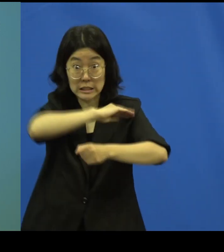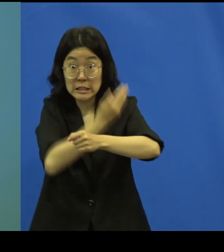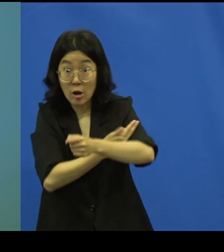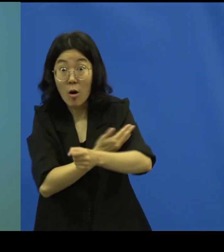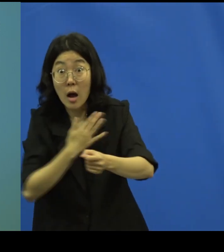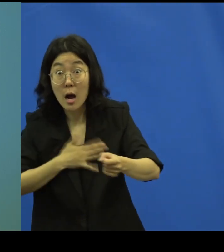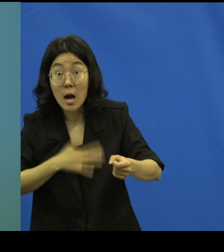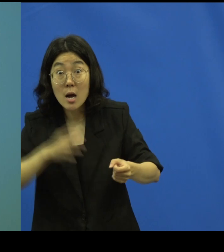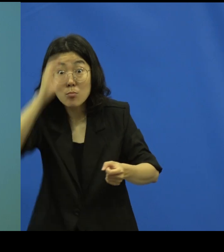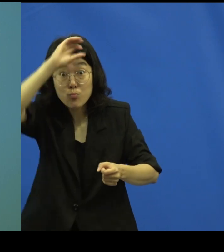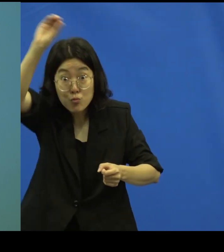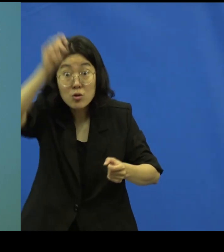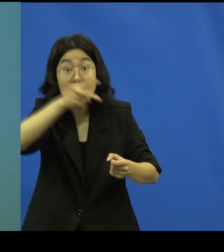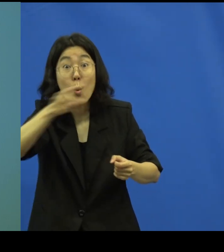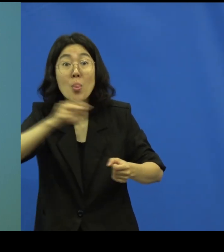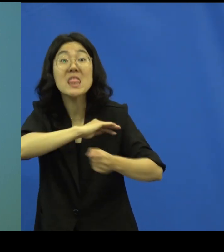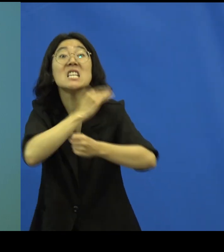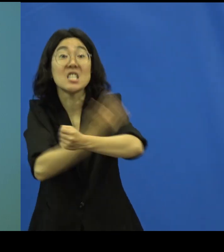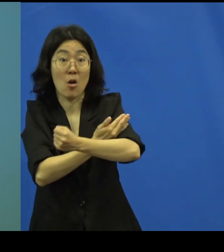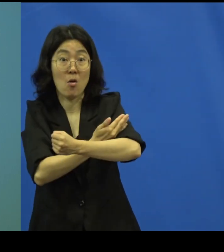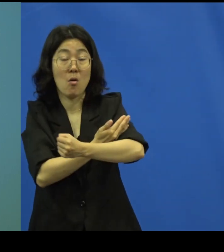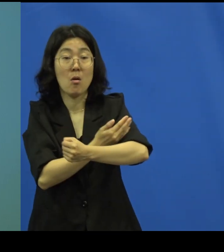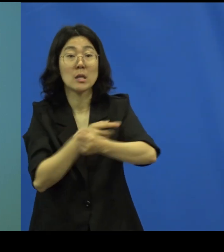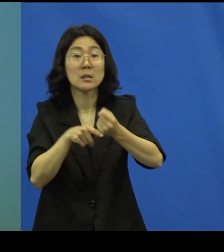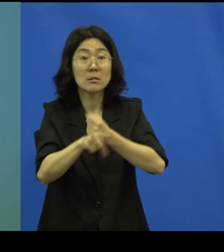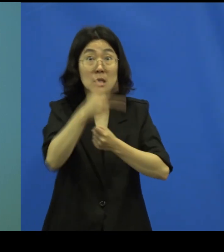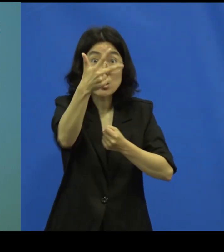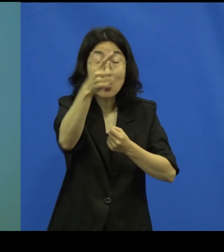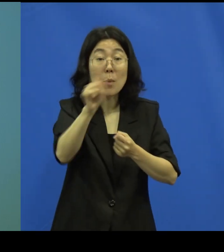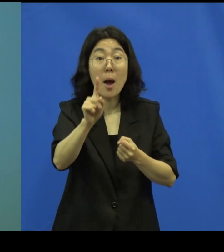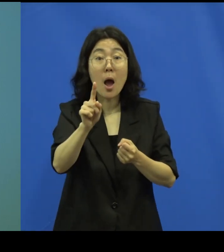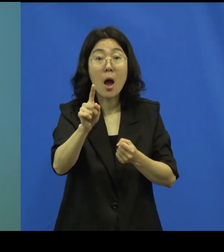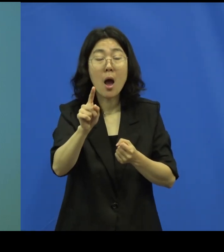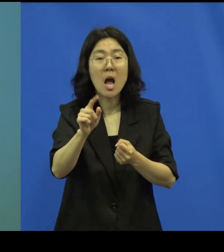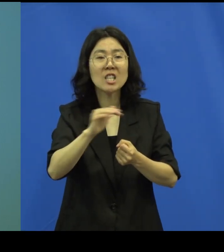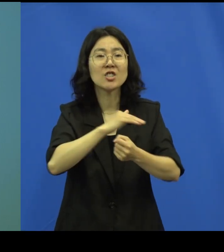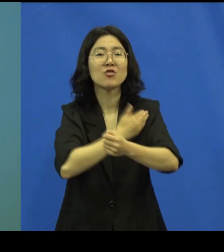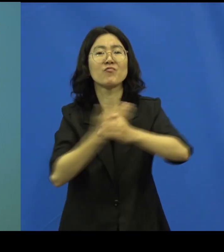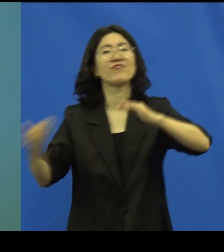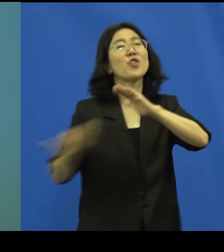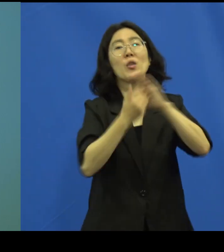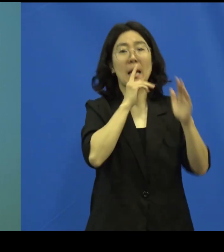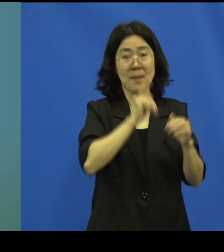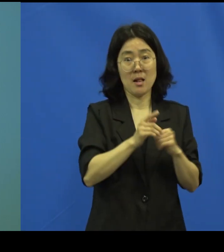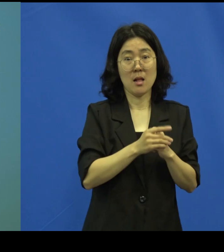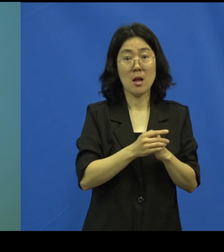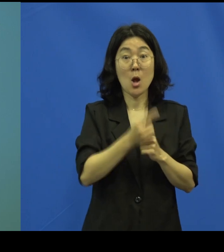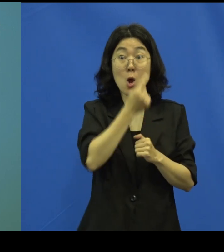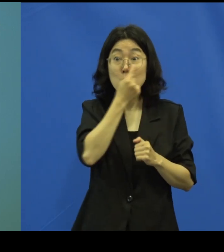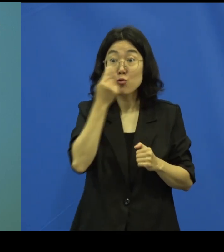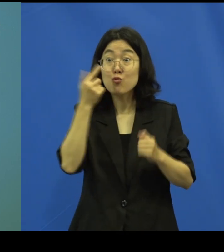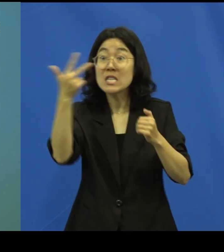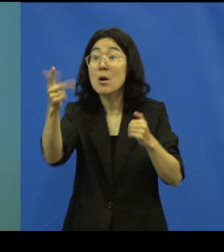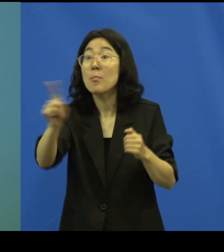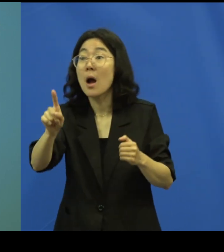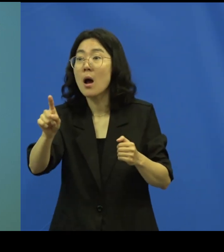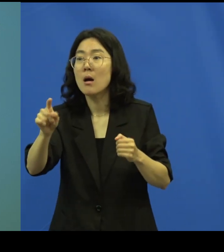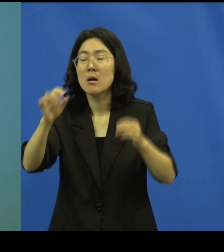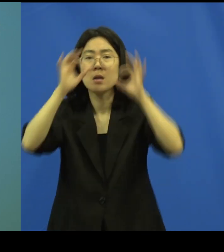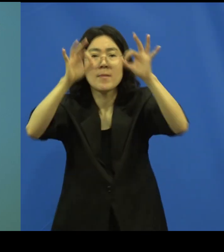7 뿔, 그러니까 전능한 분이라는 거예요. 7 눈을 가졌다. 못 보시는 게 없다는 거예요.